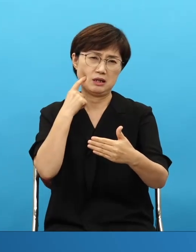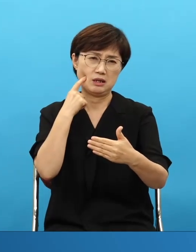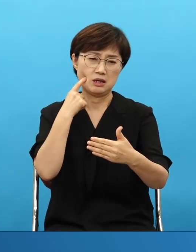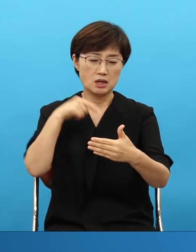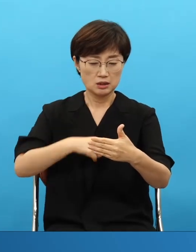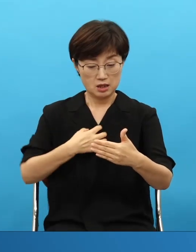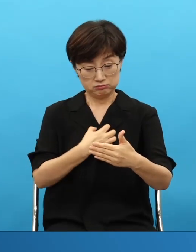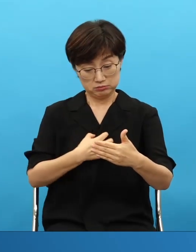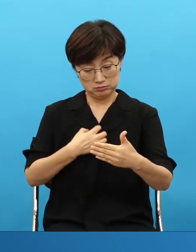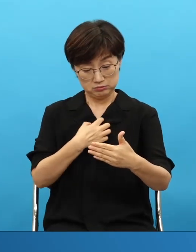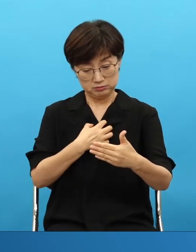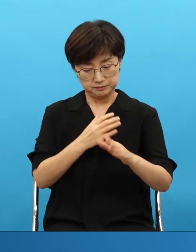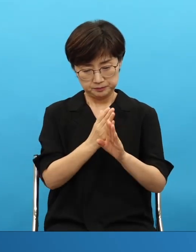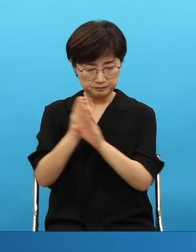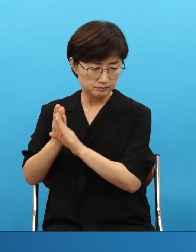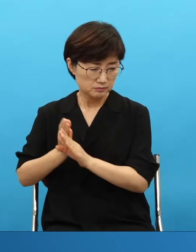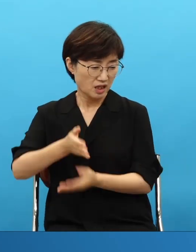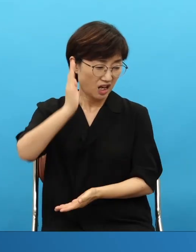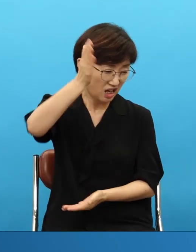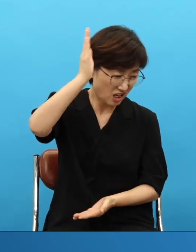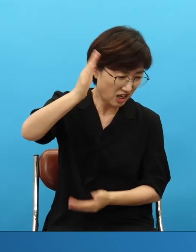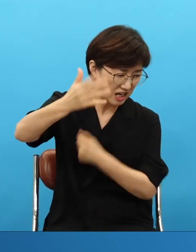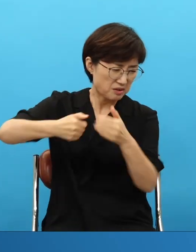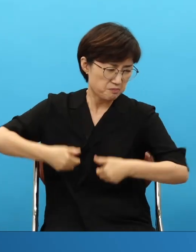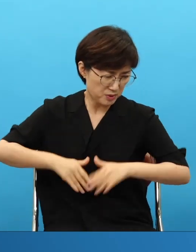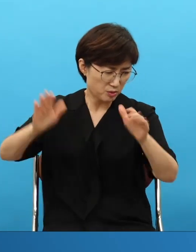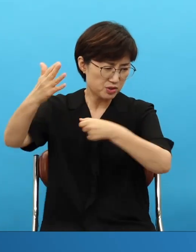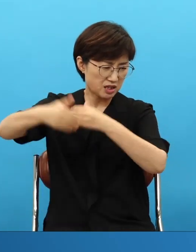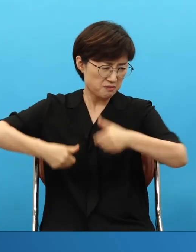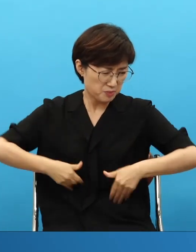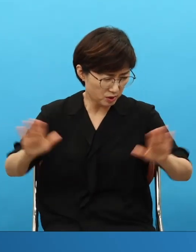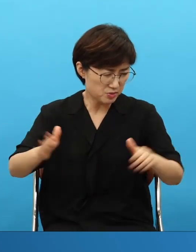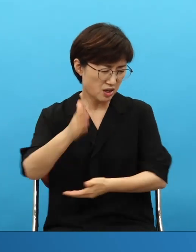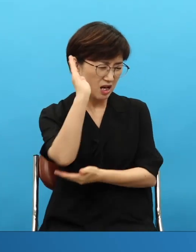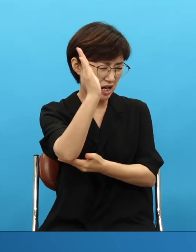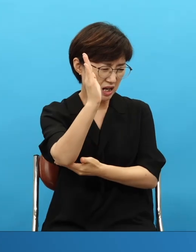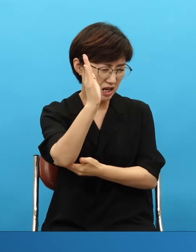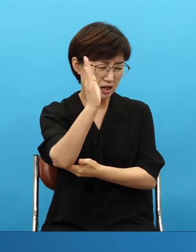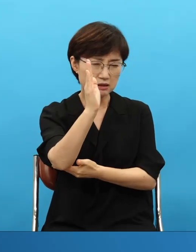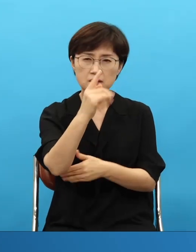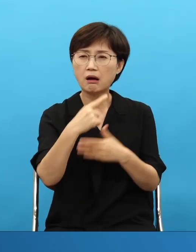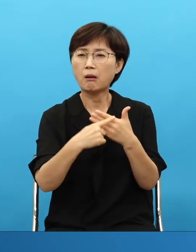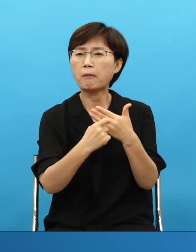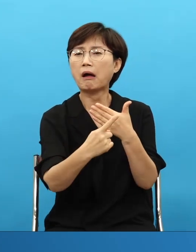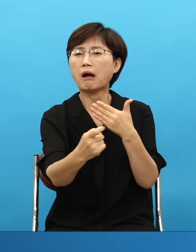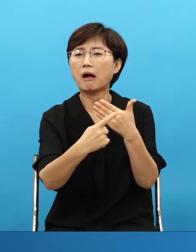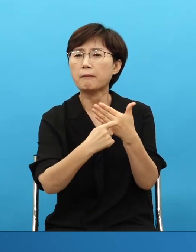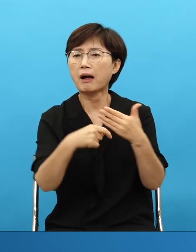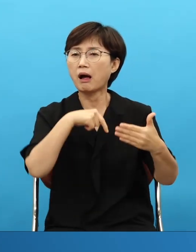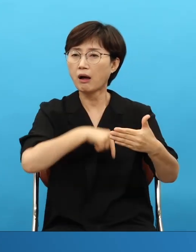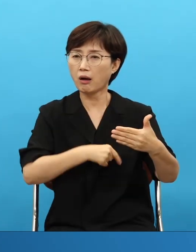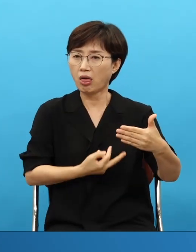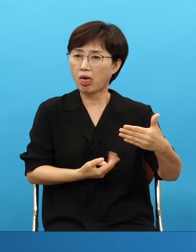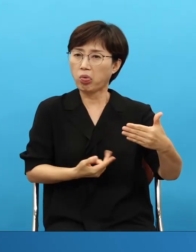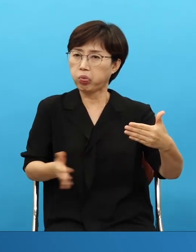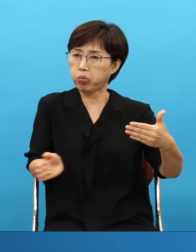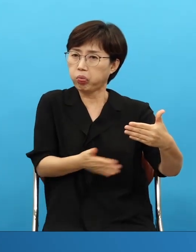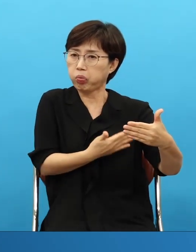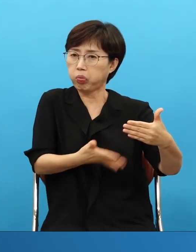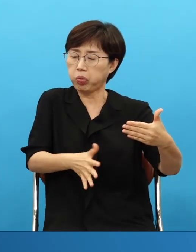其实他们里面已经遇到了灾殃，快要死。 혼란 와요. 청년들 그렇게 그냥 나가면 혼란 와요. 영적 서밋이 먼저 딱 돼야 되는 겁니다. 青年